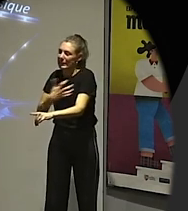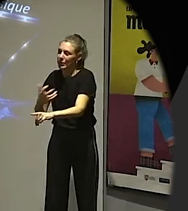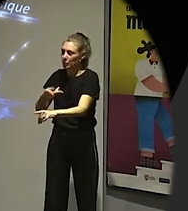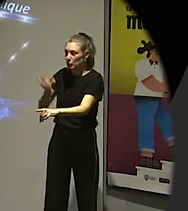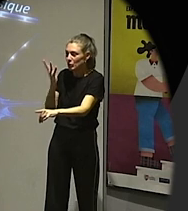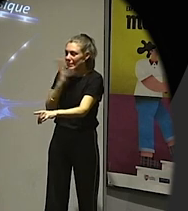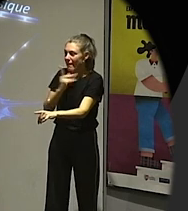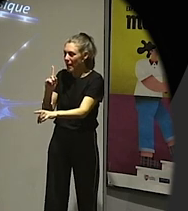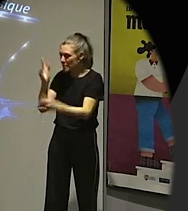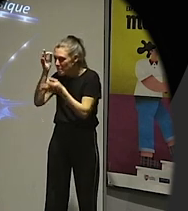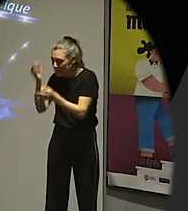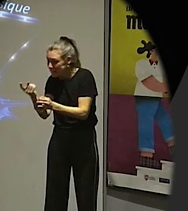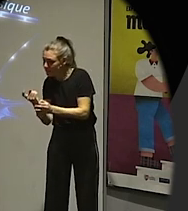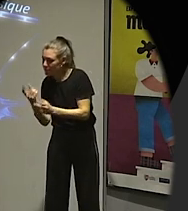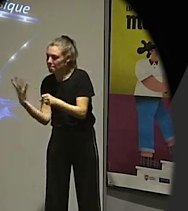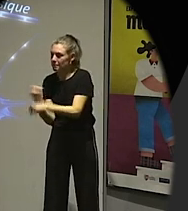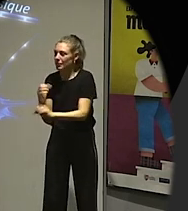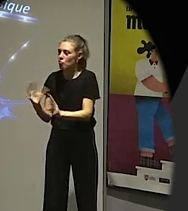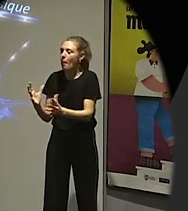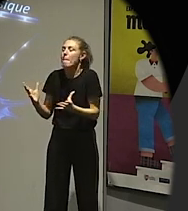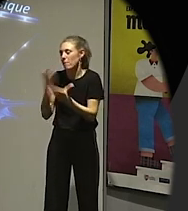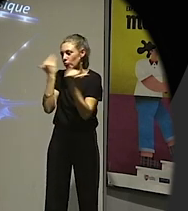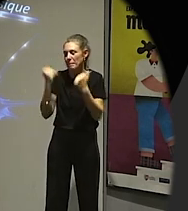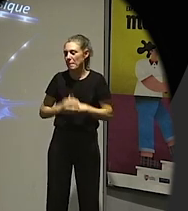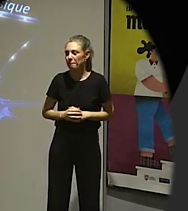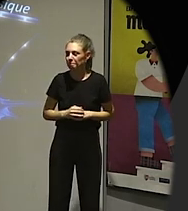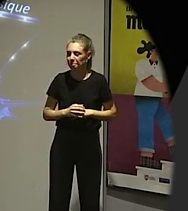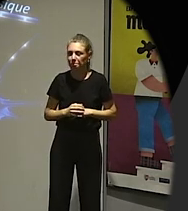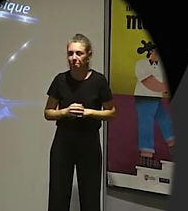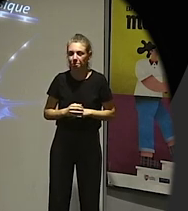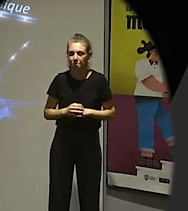pour le moment. Mais merci en tout cas pour votre intérêt.